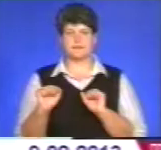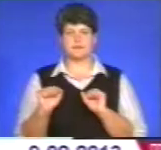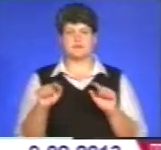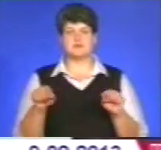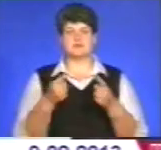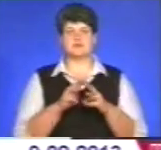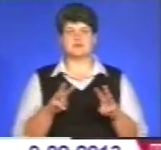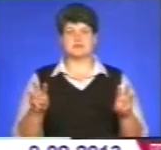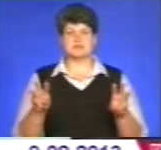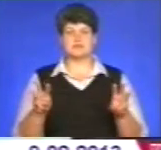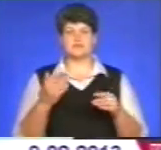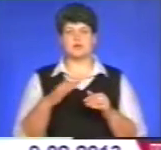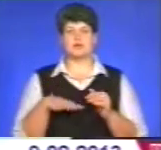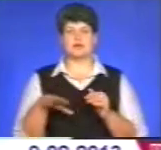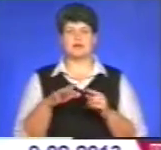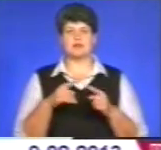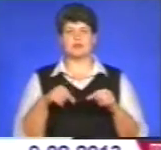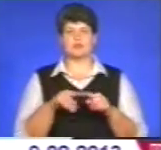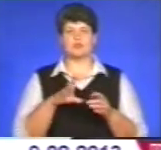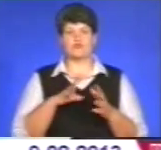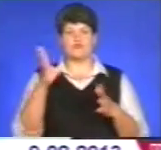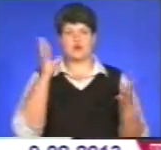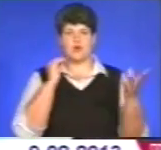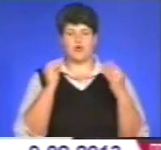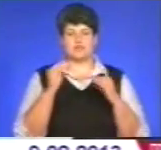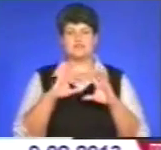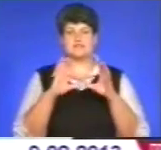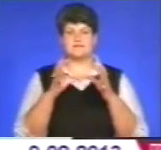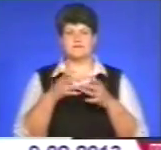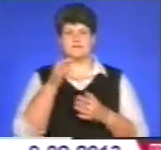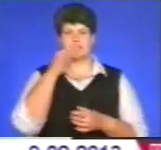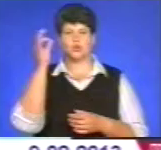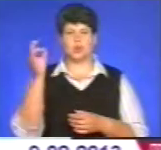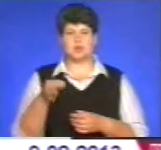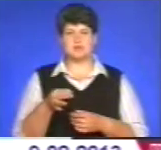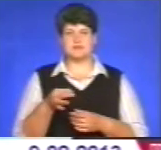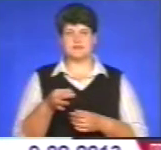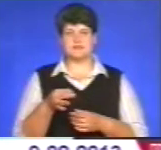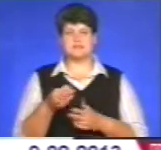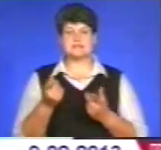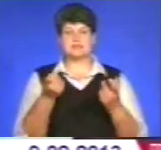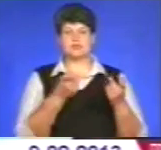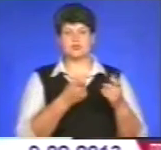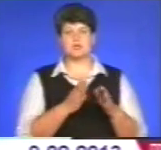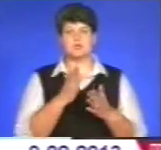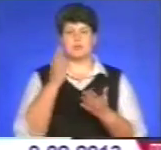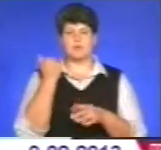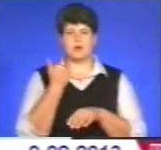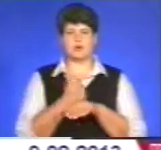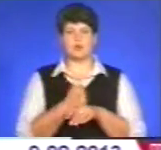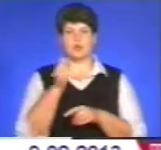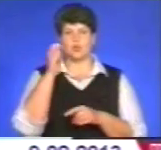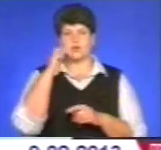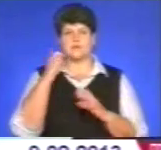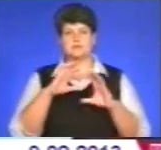міністерства та його територіальних органів був враховано світовий досвід, залучені провідні українські і